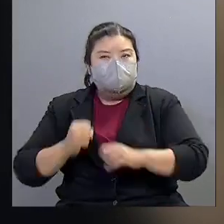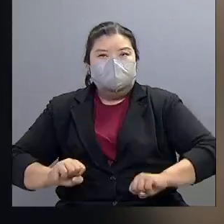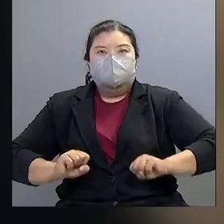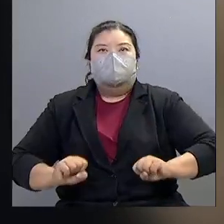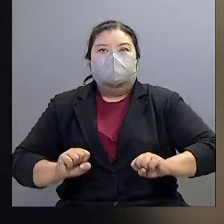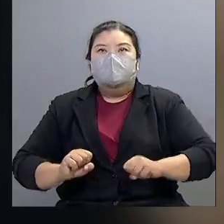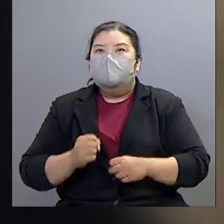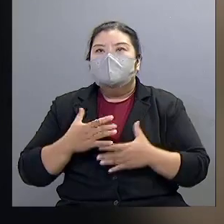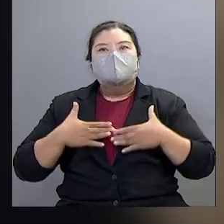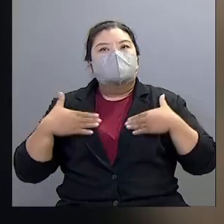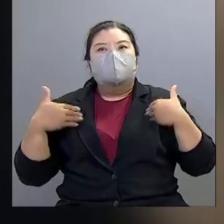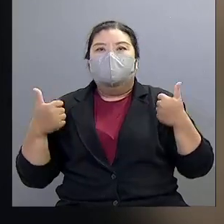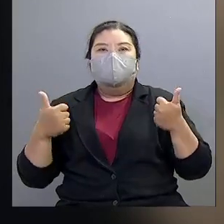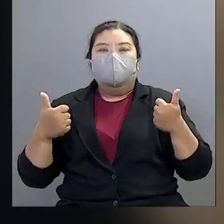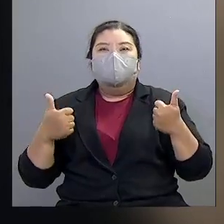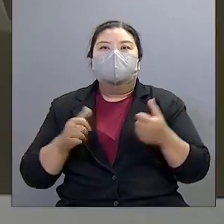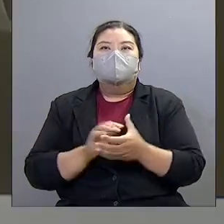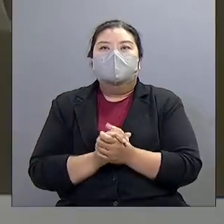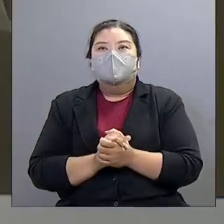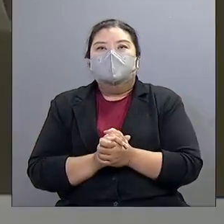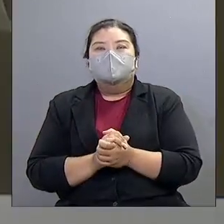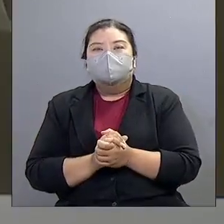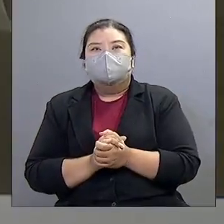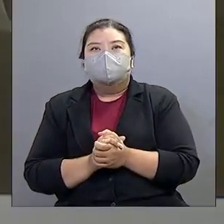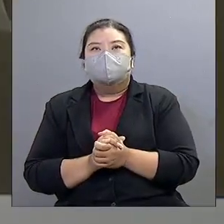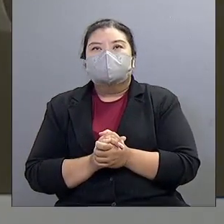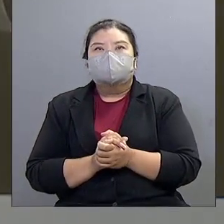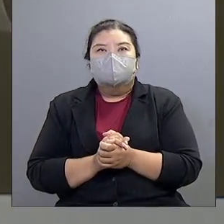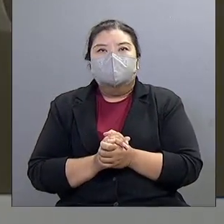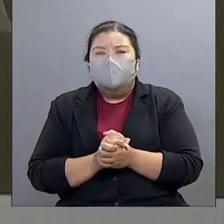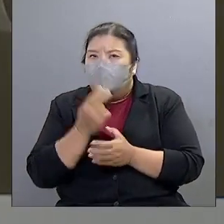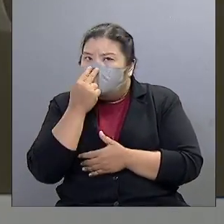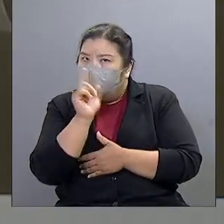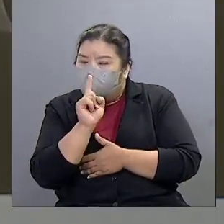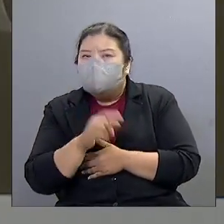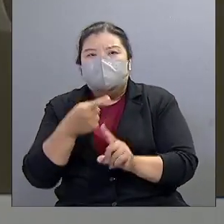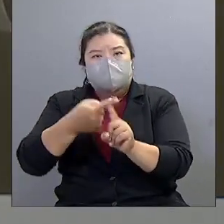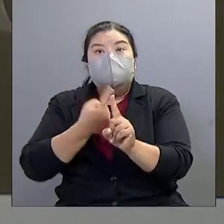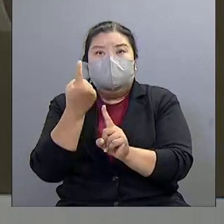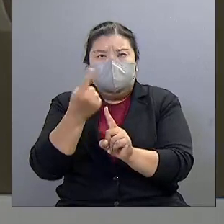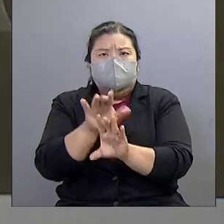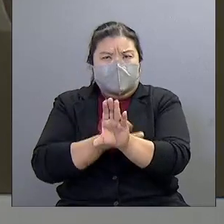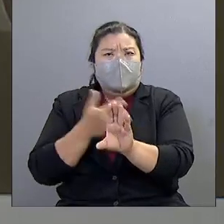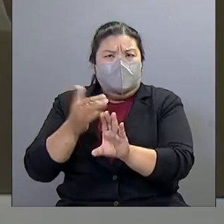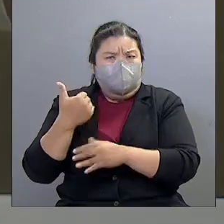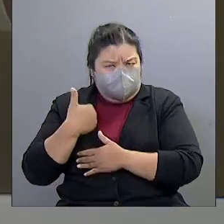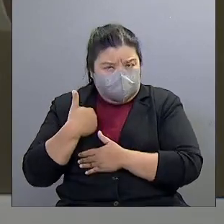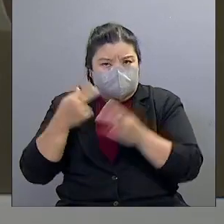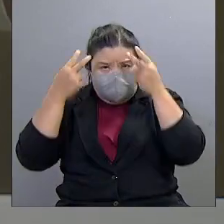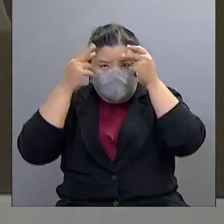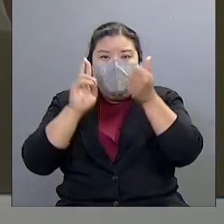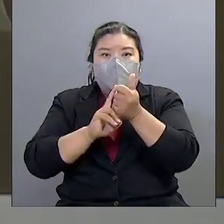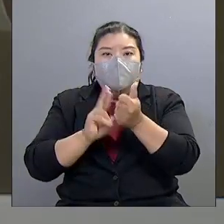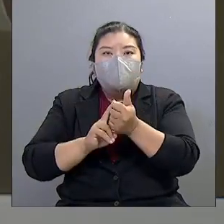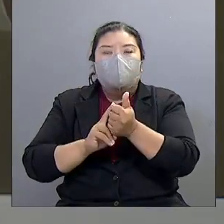ดใสสบายๆค่ะเอาละสิแบบนี้ปาเข้าไป1เดือนเต็มแล้วนะคะที่พลเอกประวิตรนั่งหัว